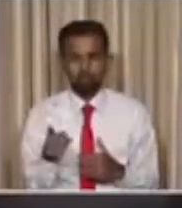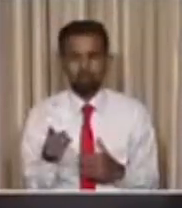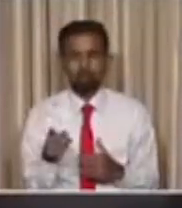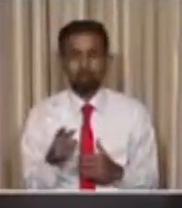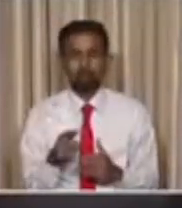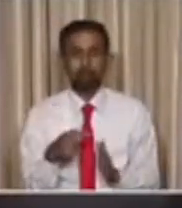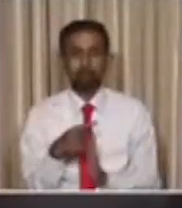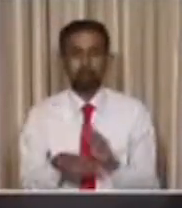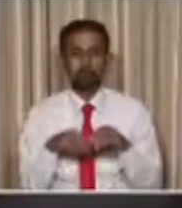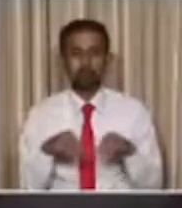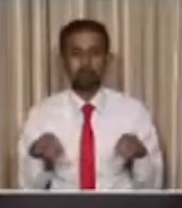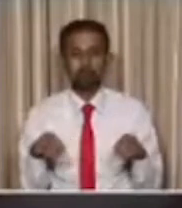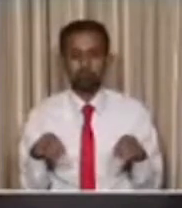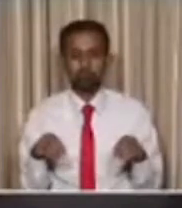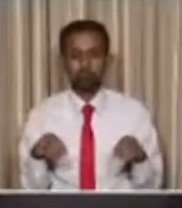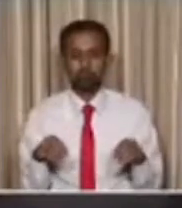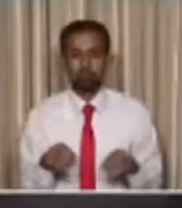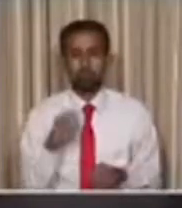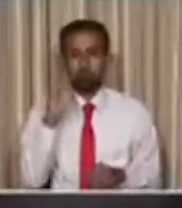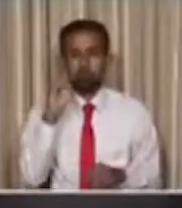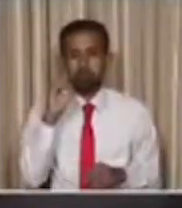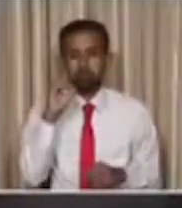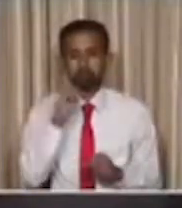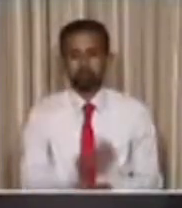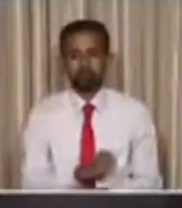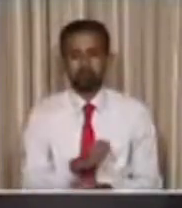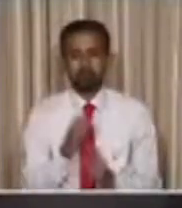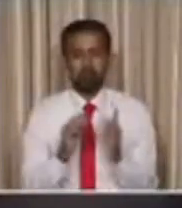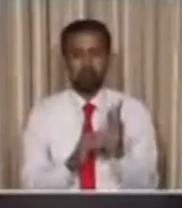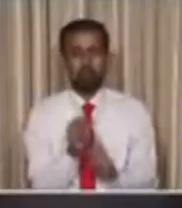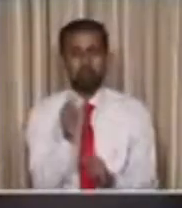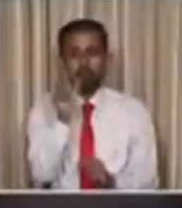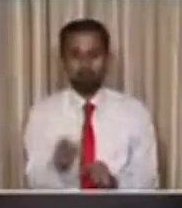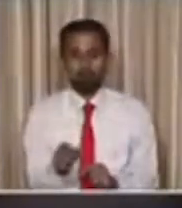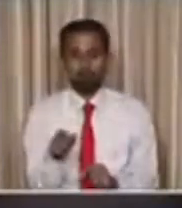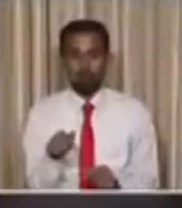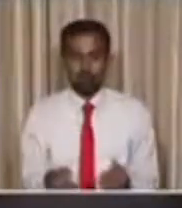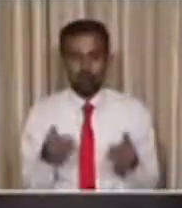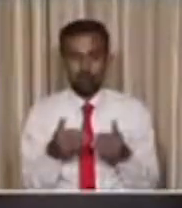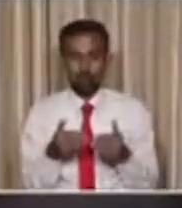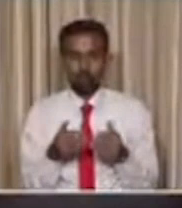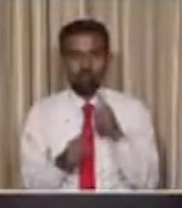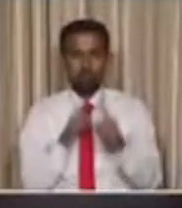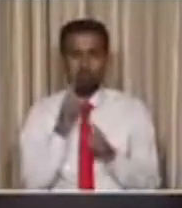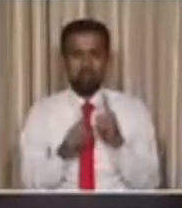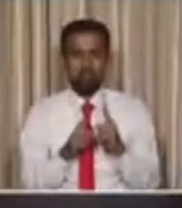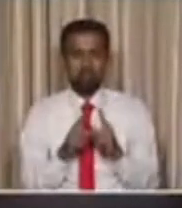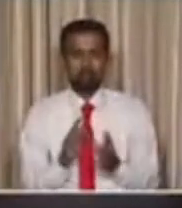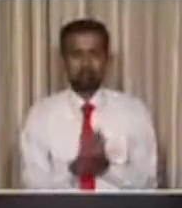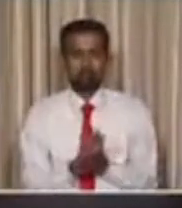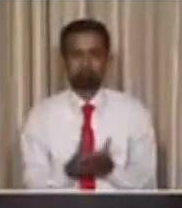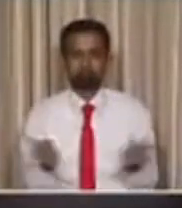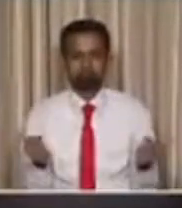කරලා මේ රටේ කෘෂිකර්මාන්තය බිින්දුවන වට්ටපු මන්ත්‍රීවරය කැටියට අද එතුමා මේ ගැන කතා කරන ගැන අපි